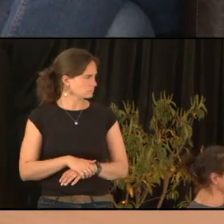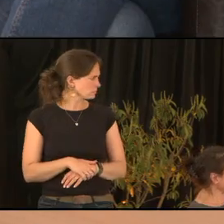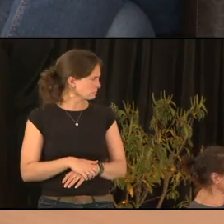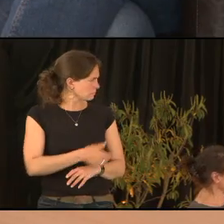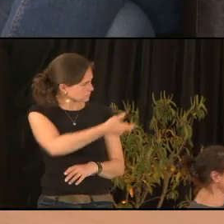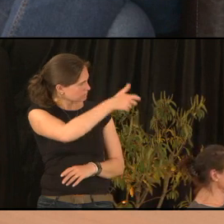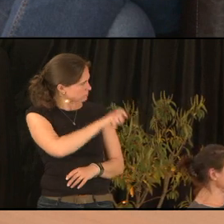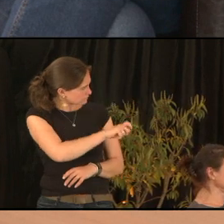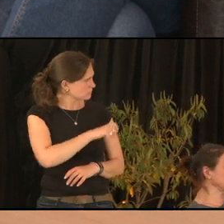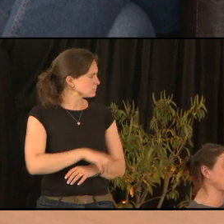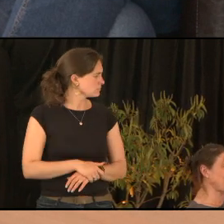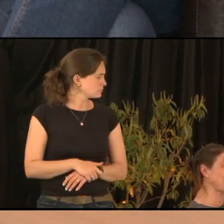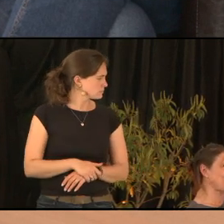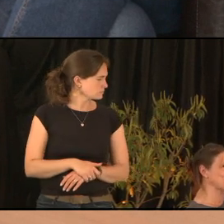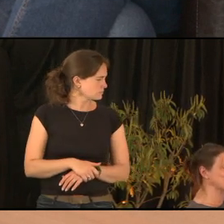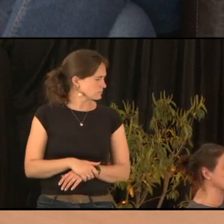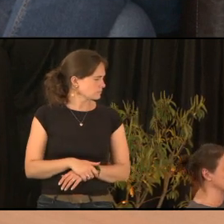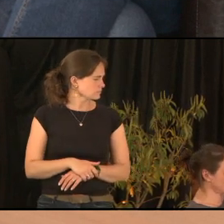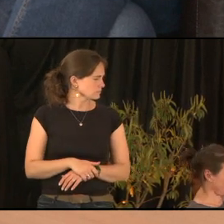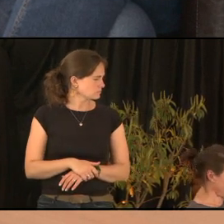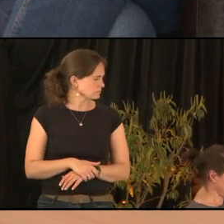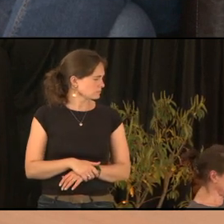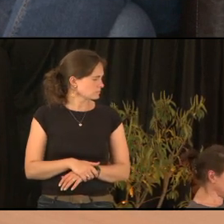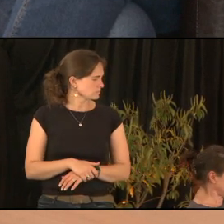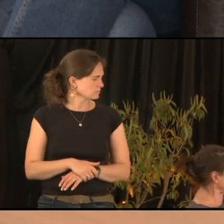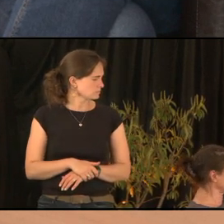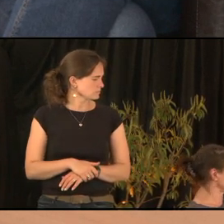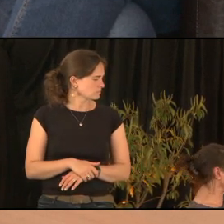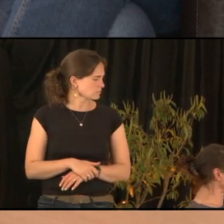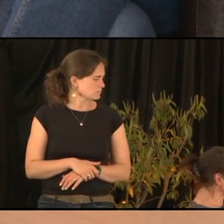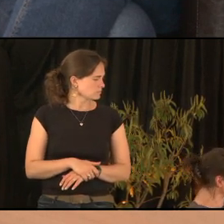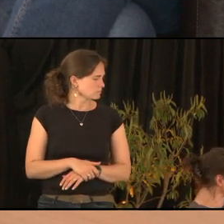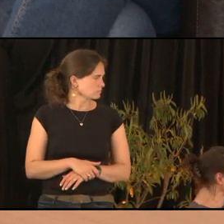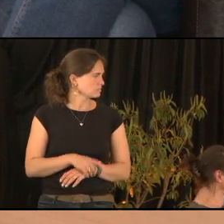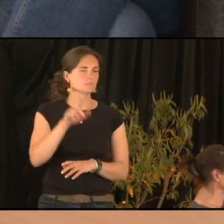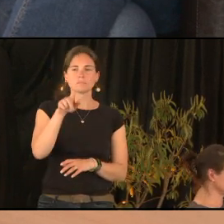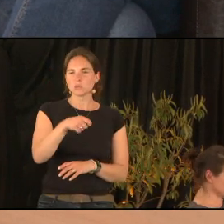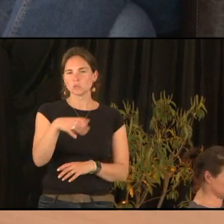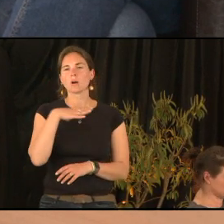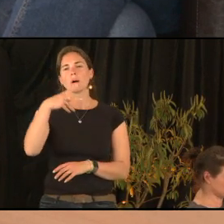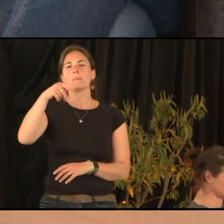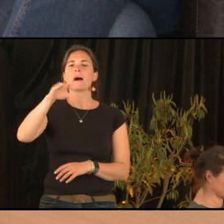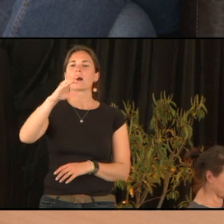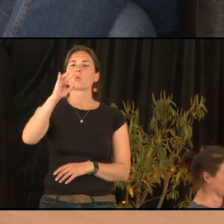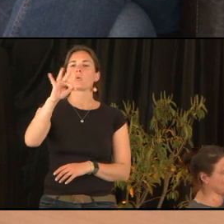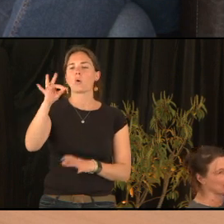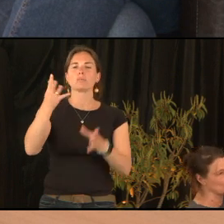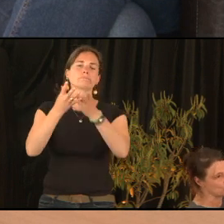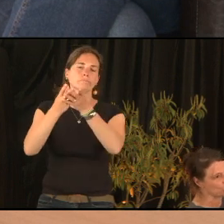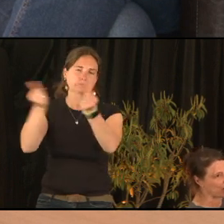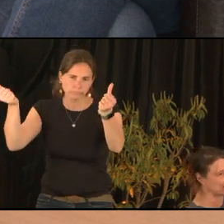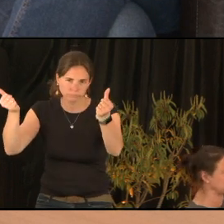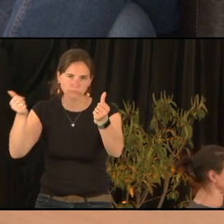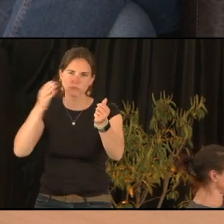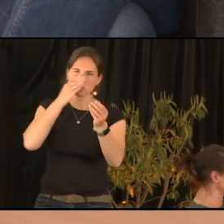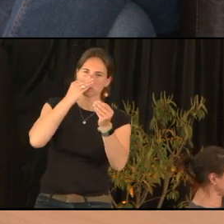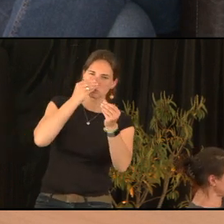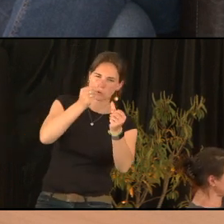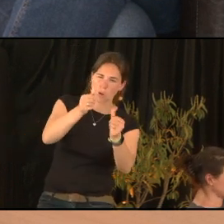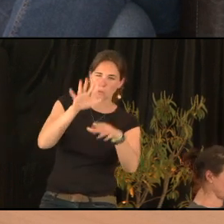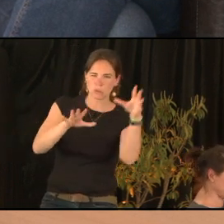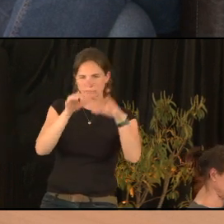agissante. Des héros, c'est pas des héros. C'est des passages pour un message, un amour, un je ne sais pas quoi, pour une parole,